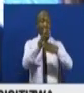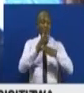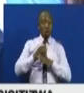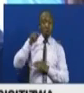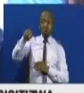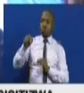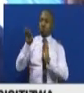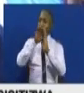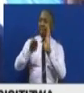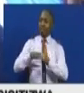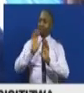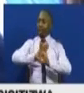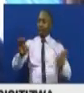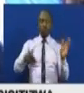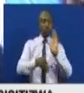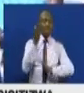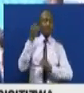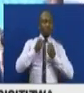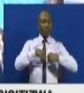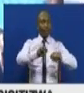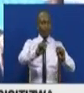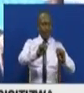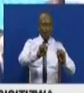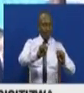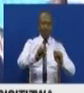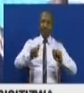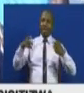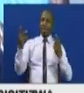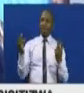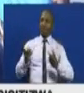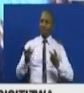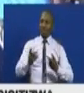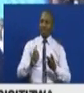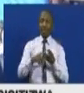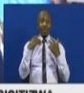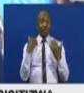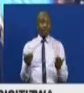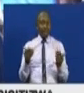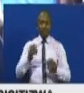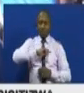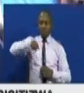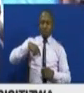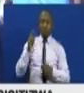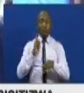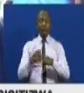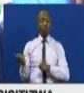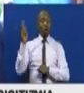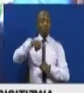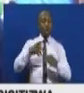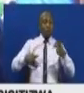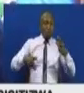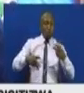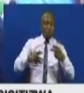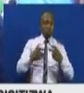ambao tulikwisha kuanza kufanyia kazi. Lakini pamoja na hayo, sasa hivi sisi unapokuja kukata tiketi